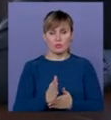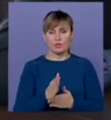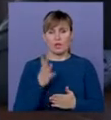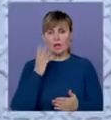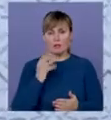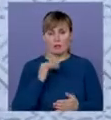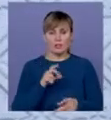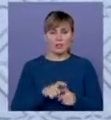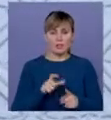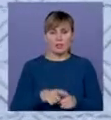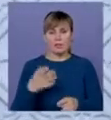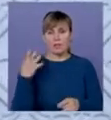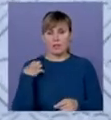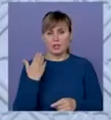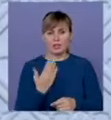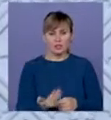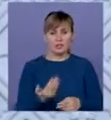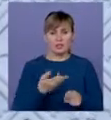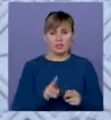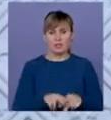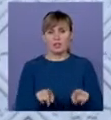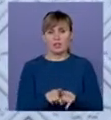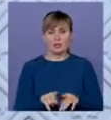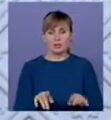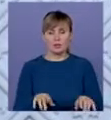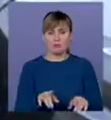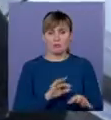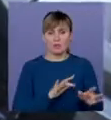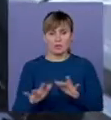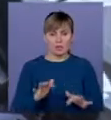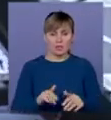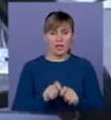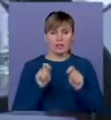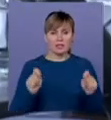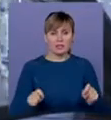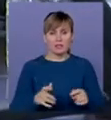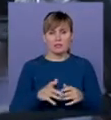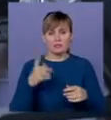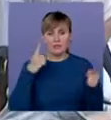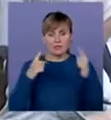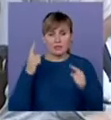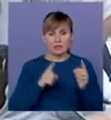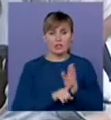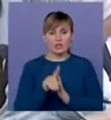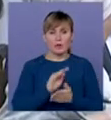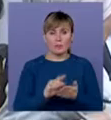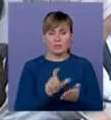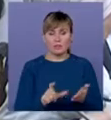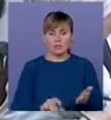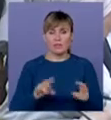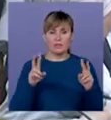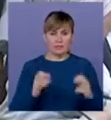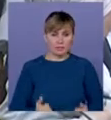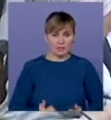по словам градоначальника основная цель подобных мероприятий раскрытия творческого потенциала начинающих писателей а также знак